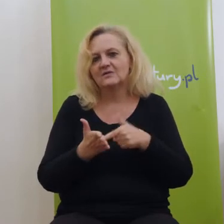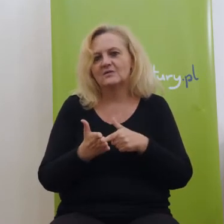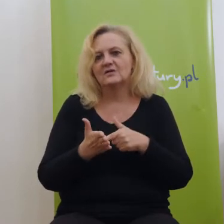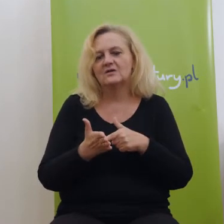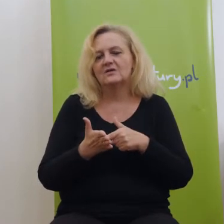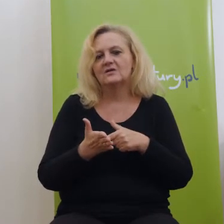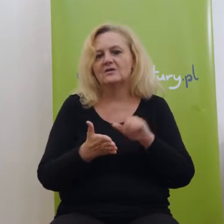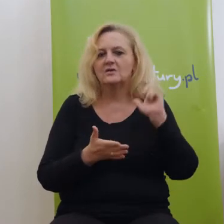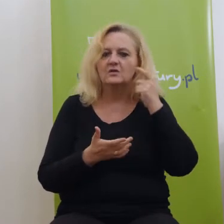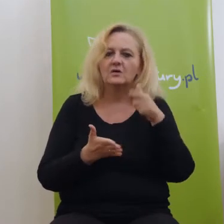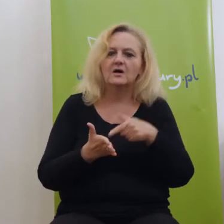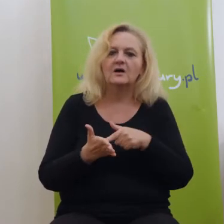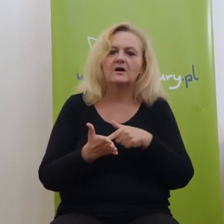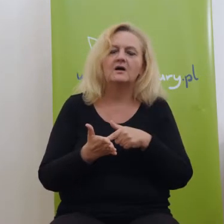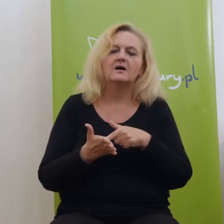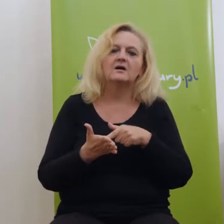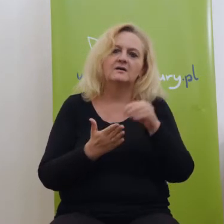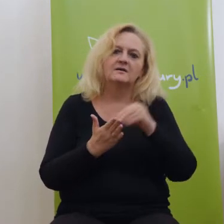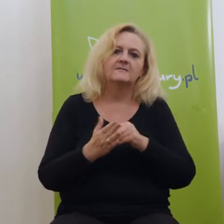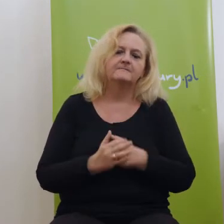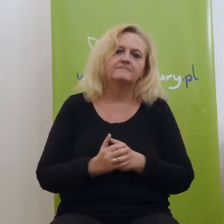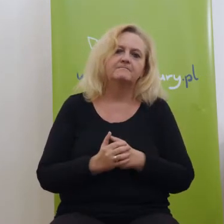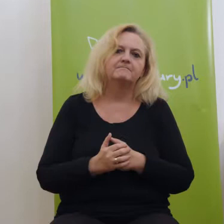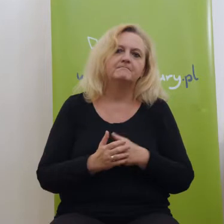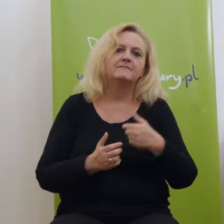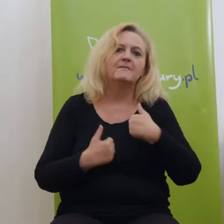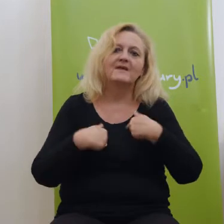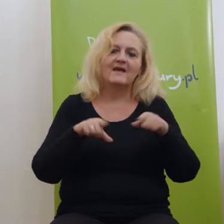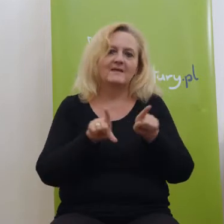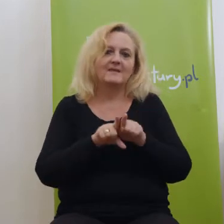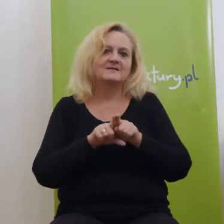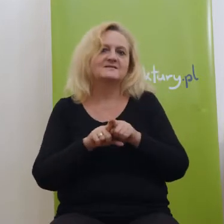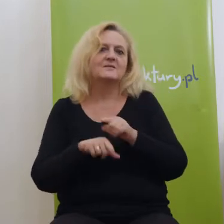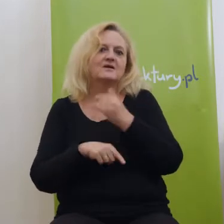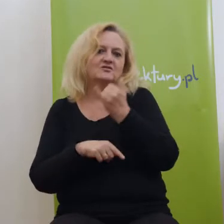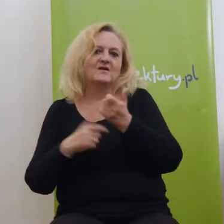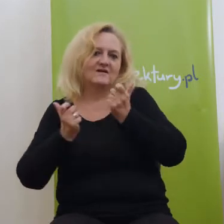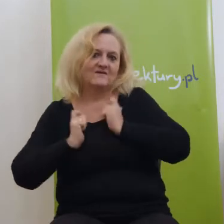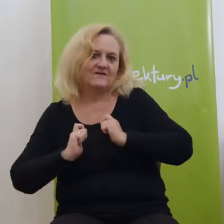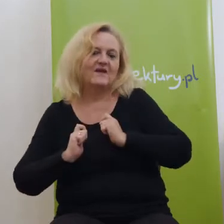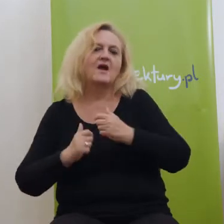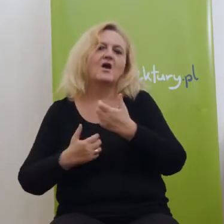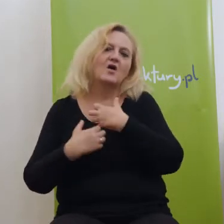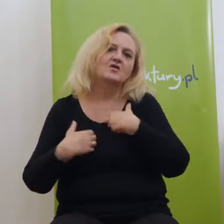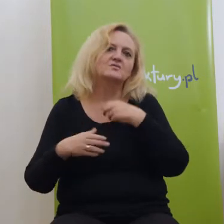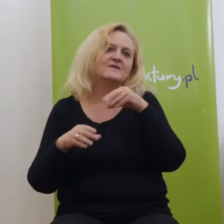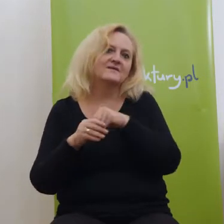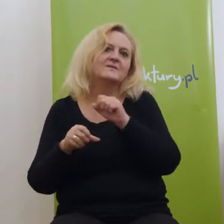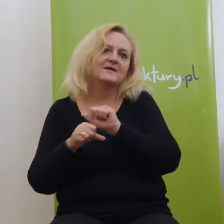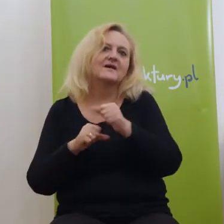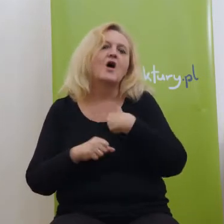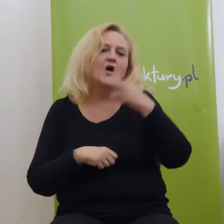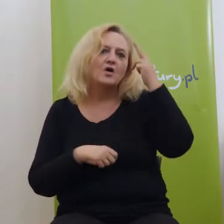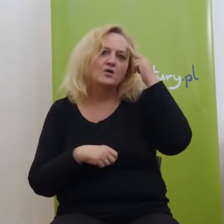poświęcone byłoby tyle miejsca. No ja też jestem dzieckiem ze wsi, chociaż nie takiej z gospodarstwem, ale rzeczywiście rozumiem